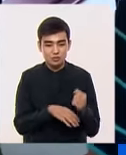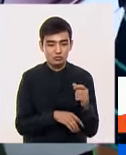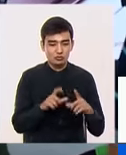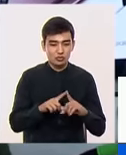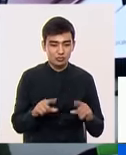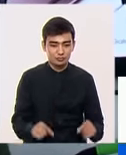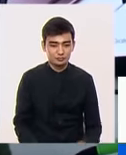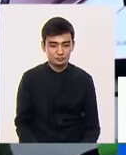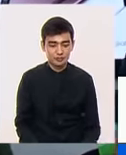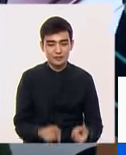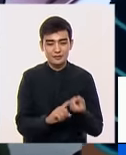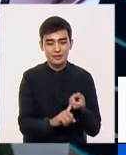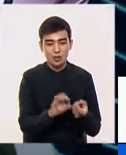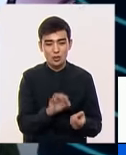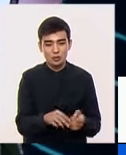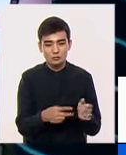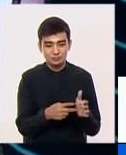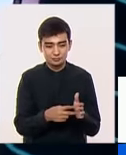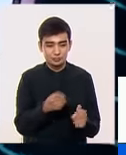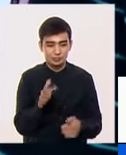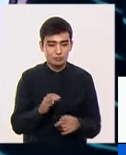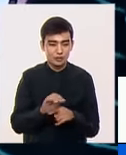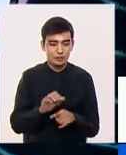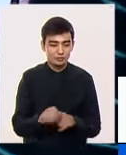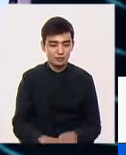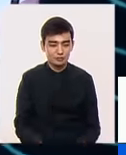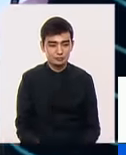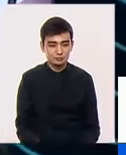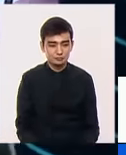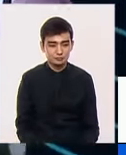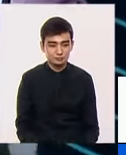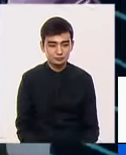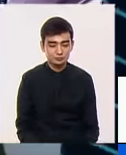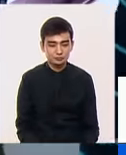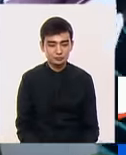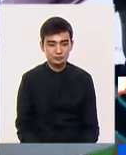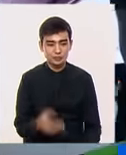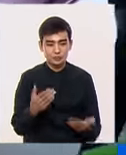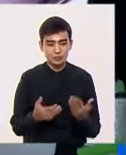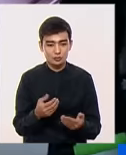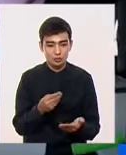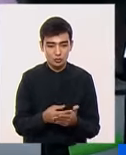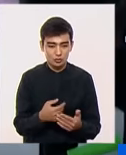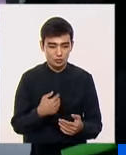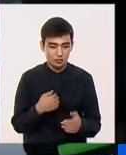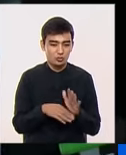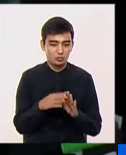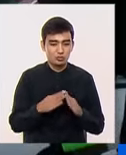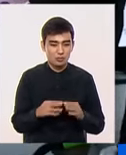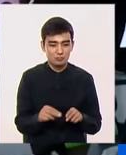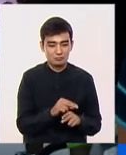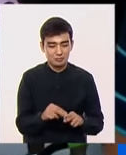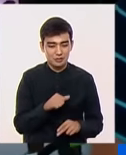зависимости от стоимость будем от рода если бы не дорого то будем дома заниматься да а